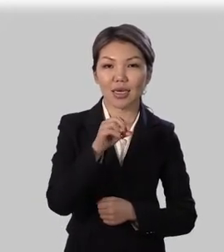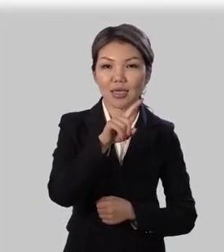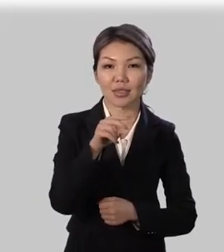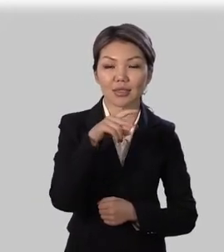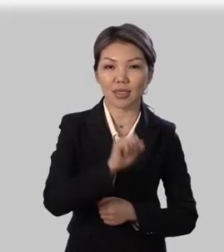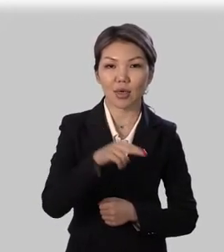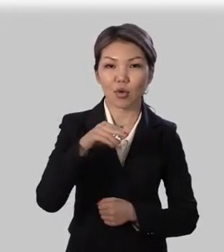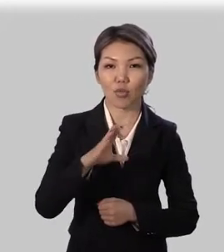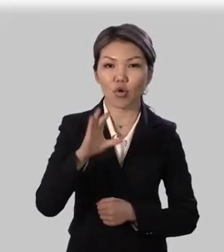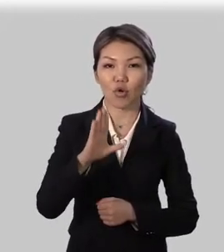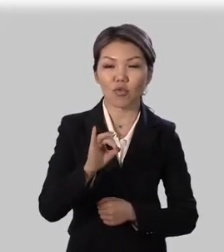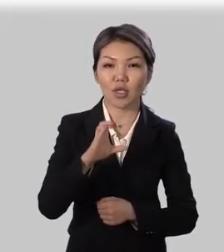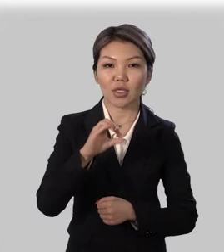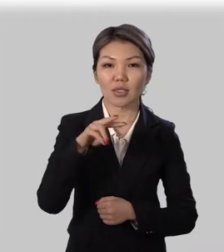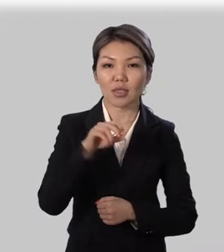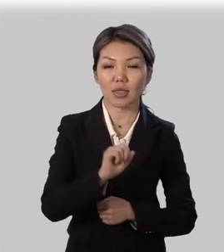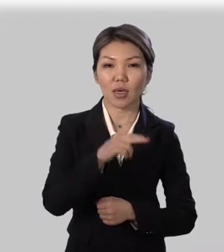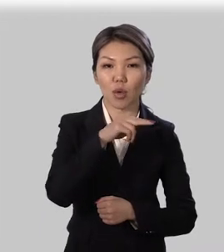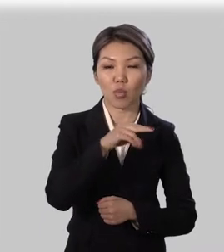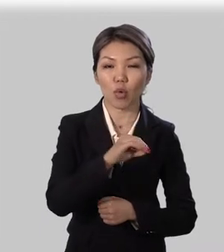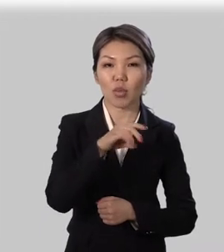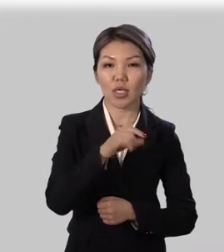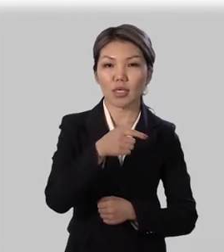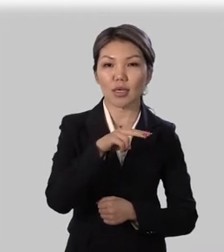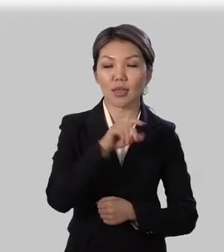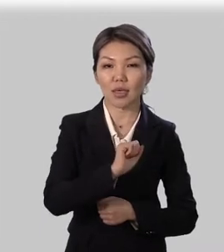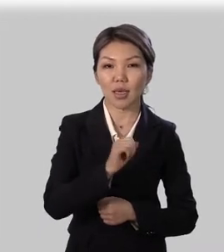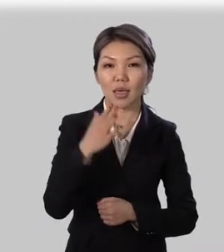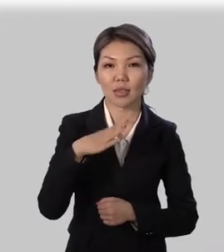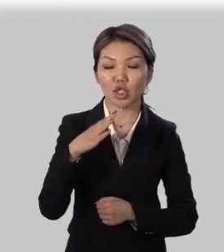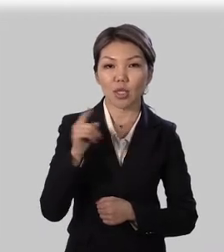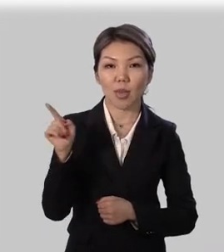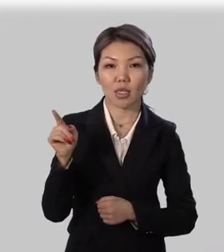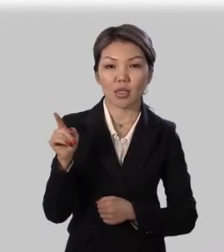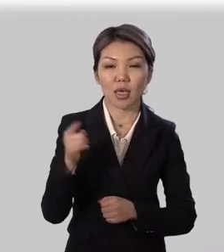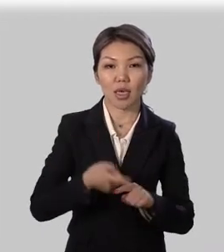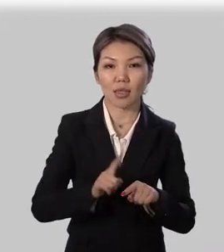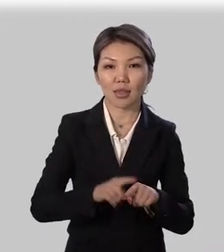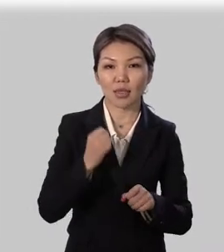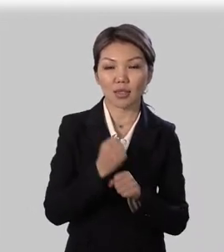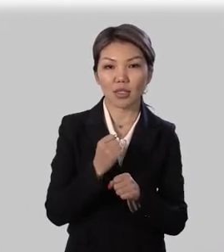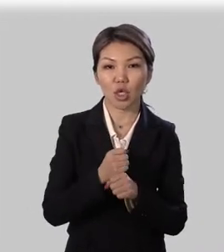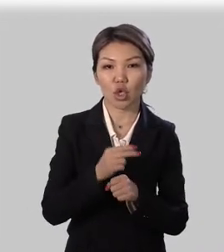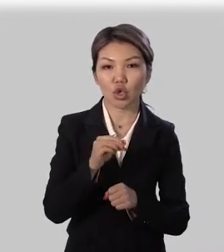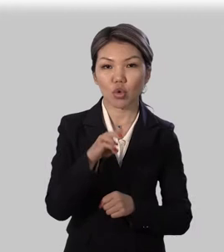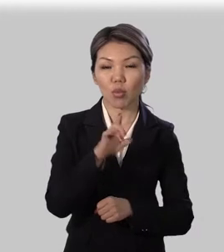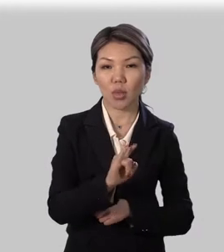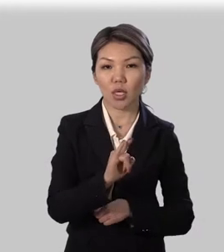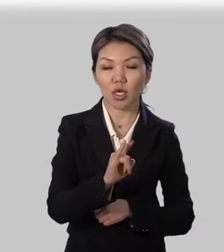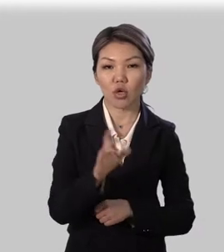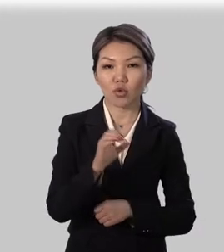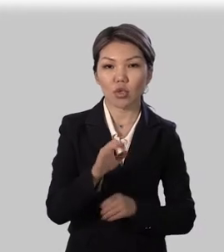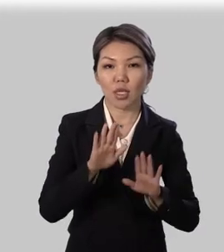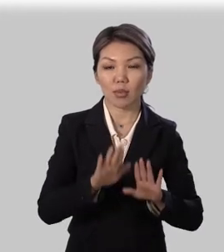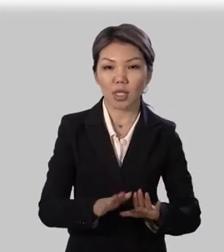слезла попрыгала зачем она это все делала чтобы поставить всё на место